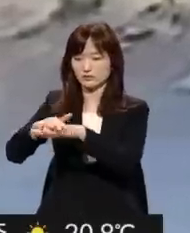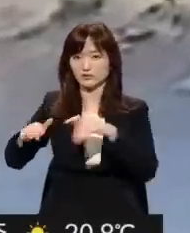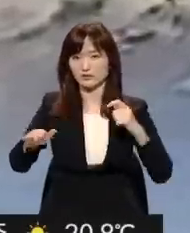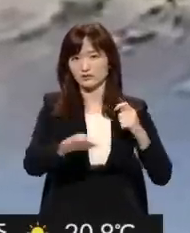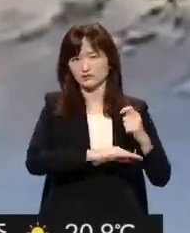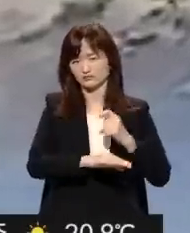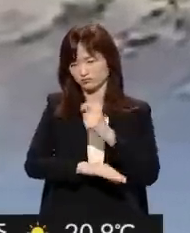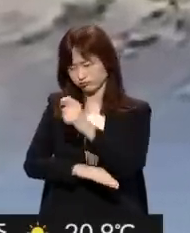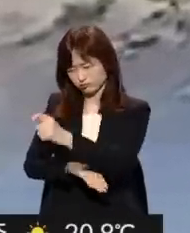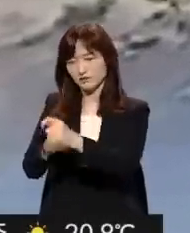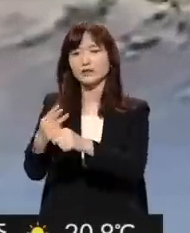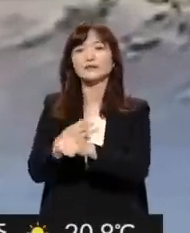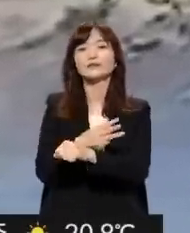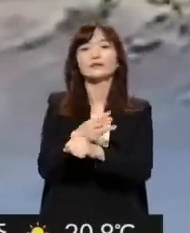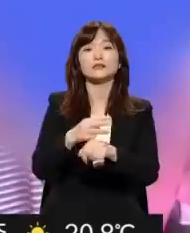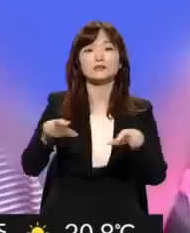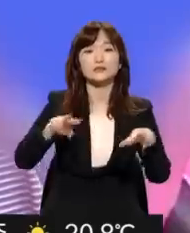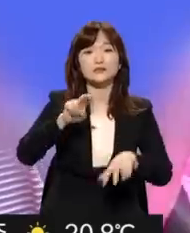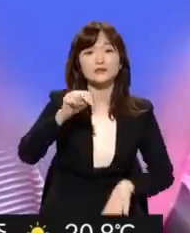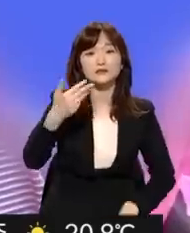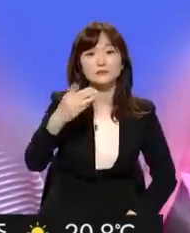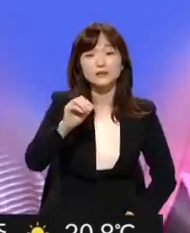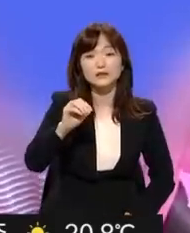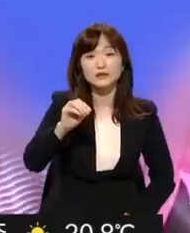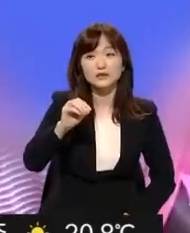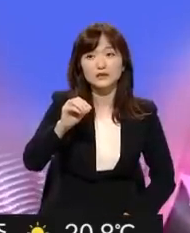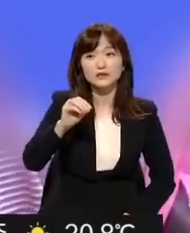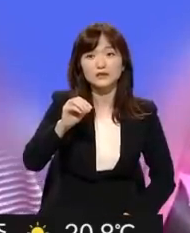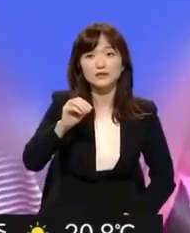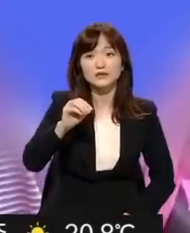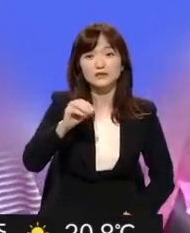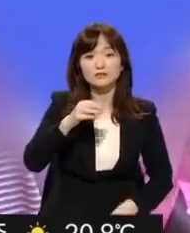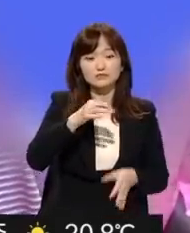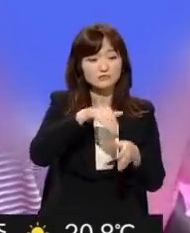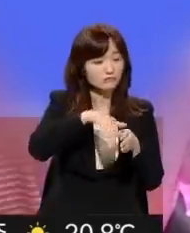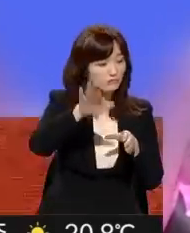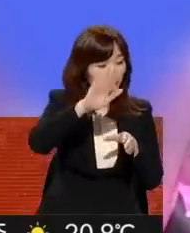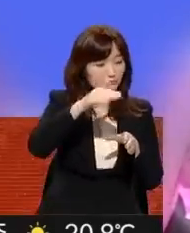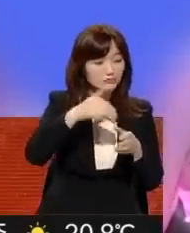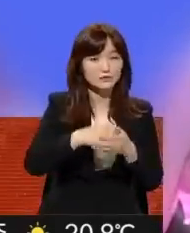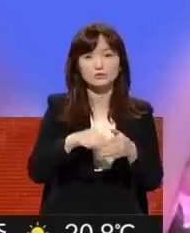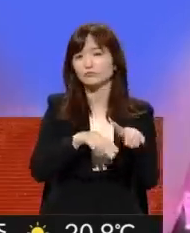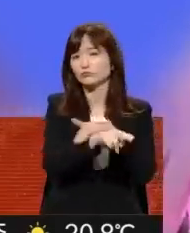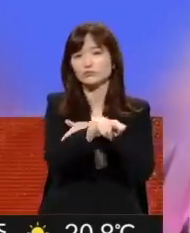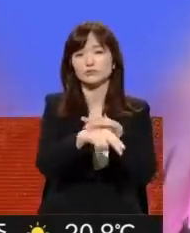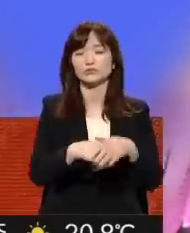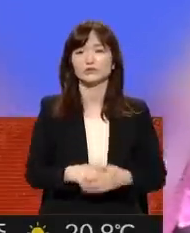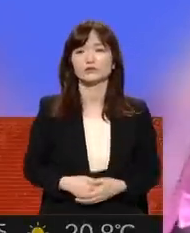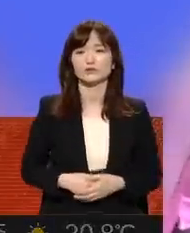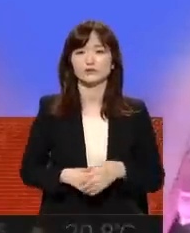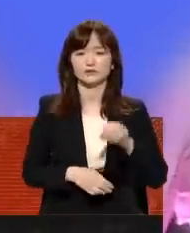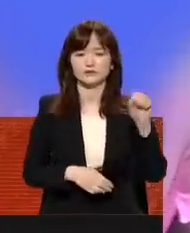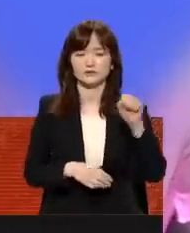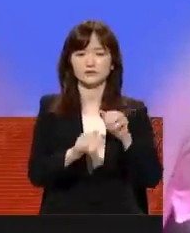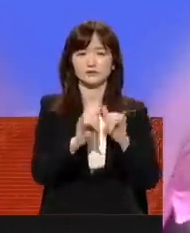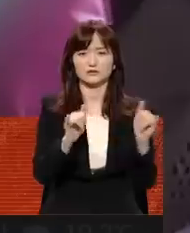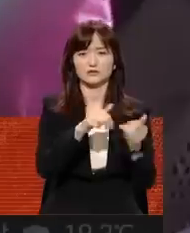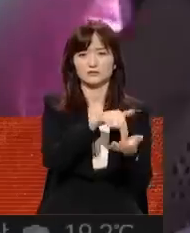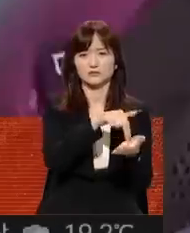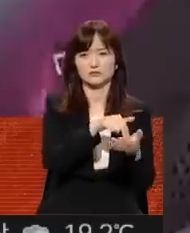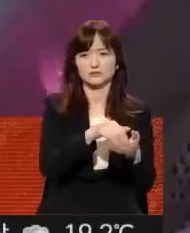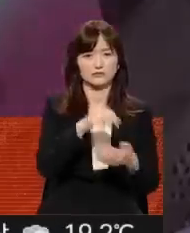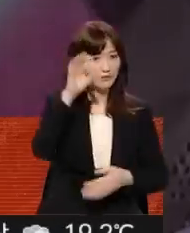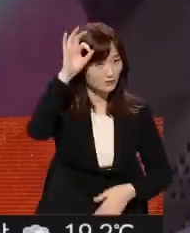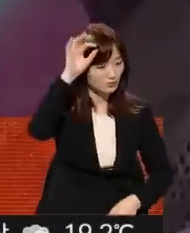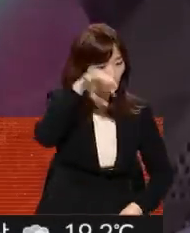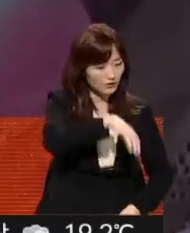지금 28만 원 택시비 나왔는데 먹튀였다는 겁니다, 지금. 사실 기사분의 입장에서는 포항에서 대전까지 갔으면